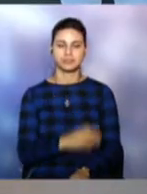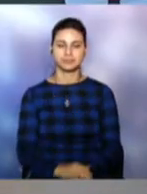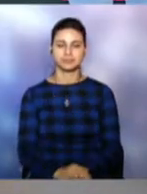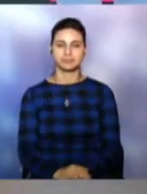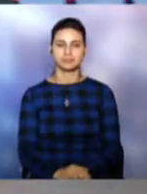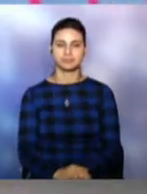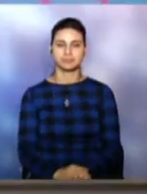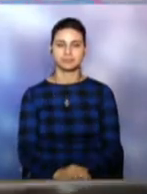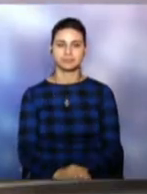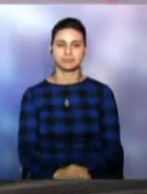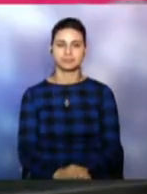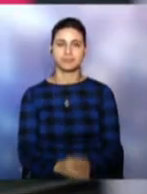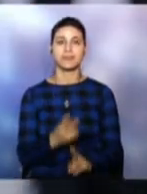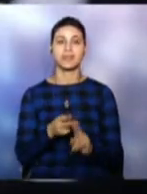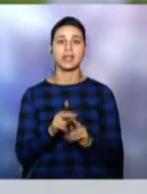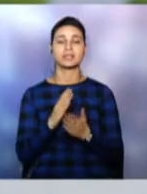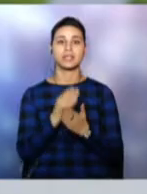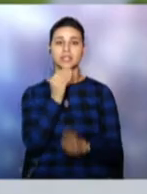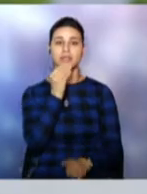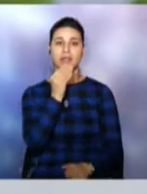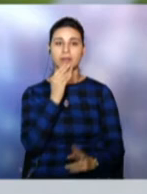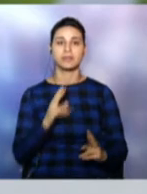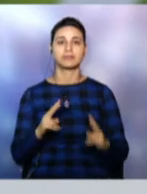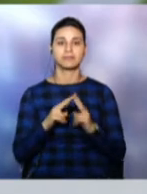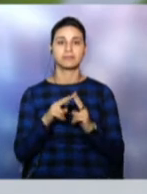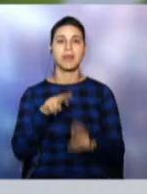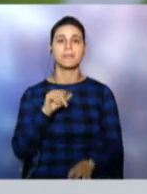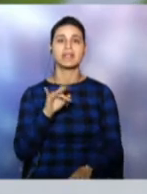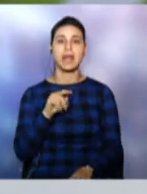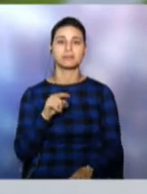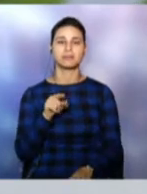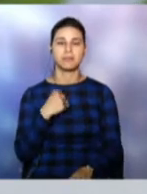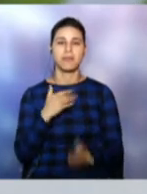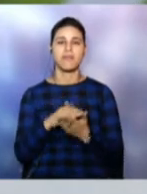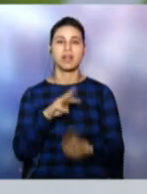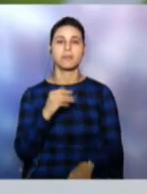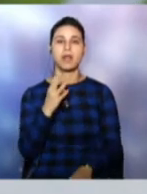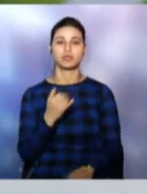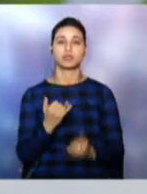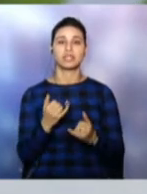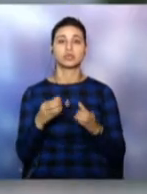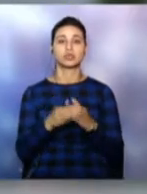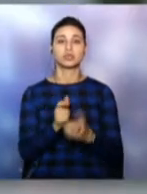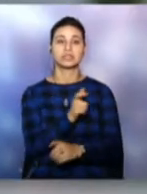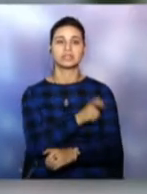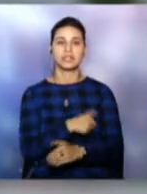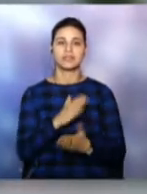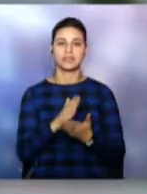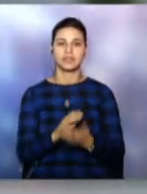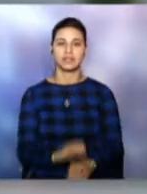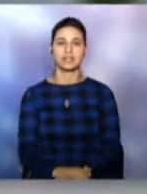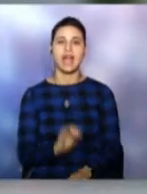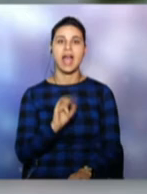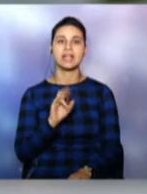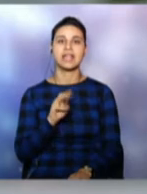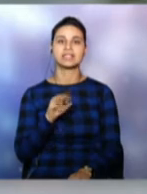კვების პირამიდა. მე ვარ მაშო, 10 წლის და დღეს მე გავხდი პირადი ექიმის გუნდის წევრი. მე ვარ ანასტასია,